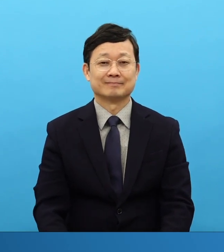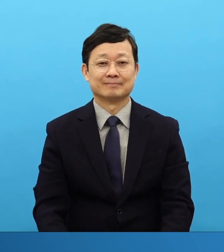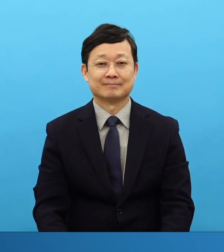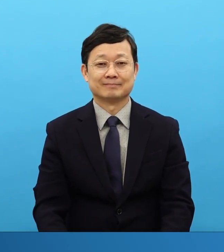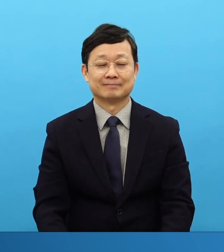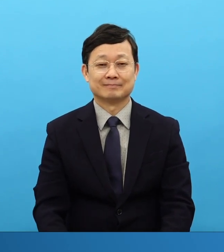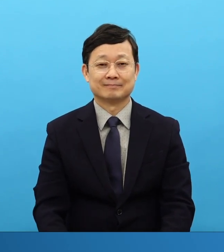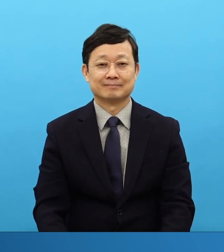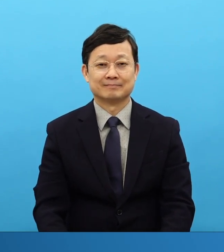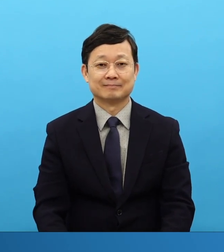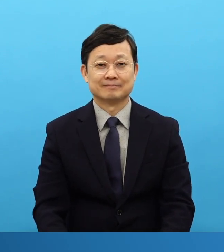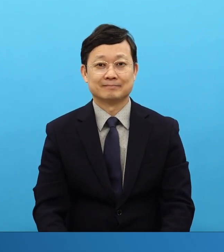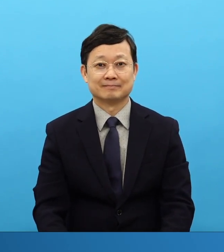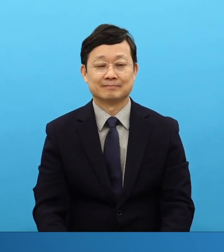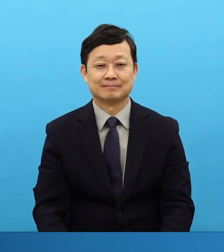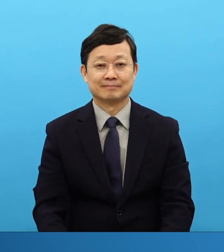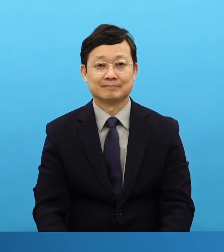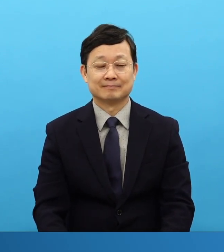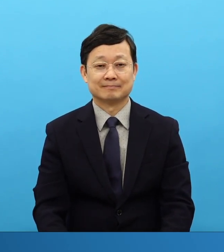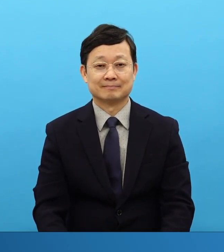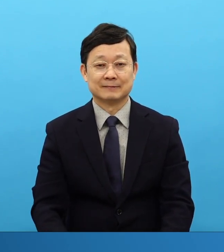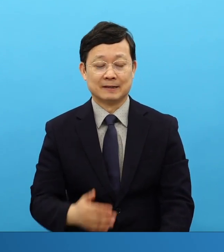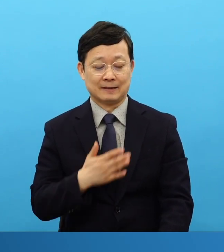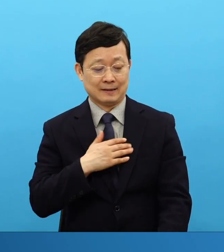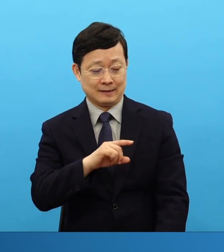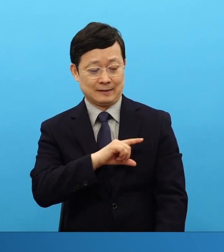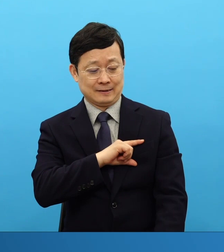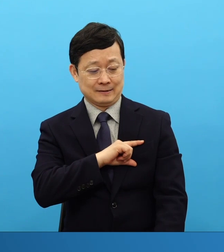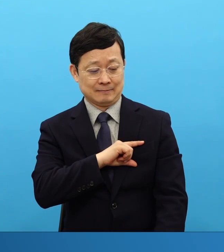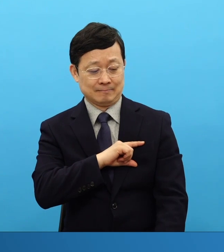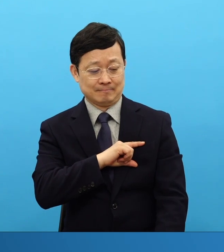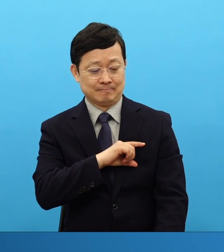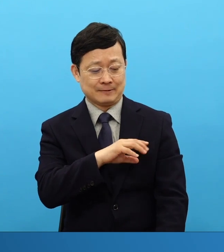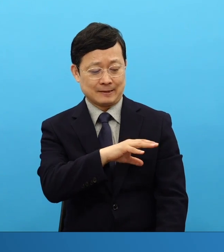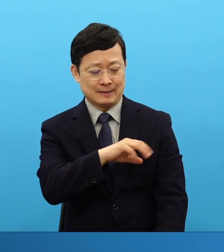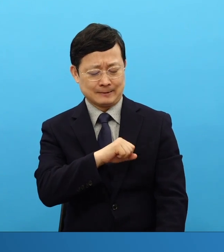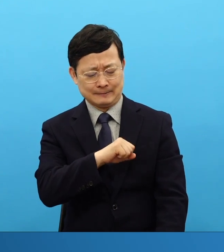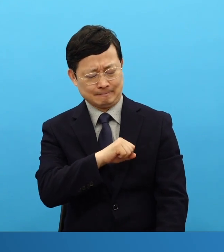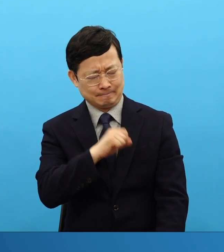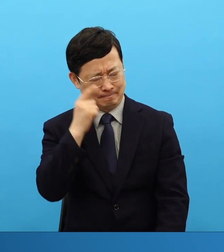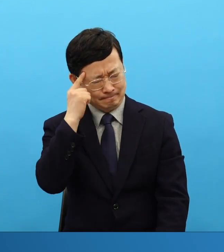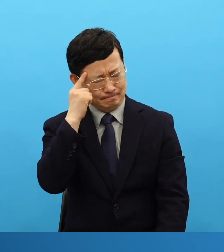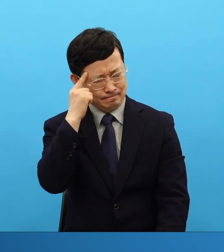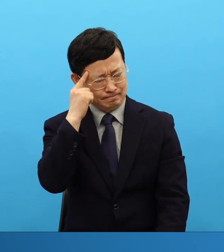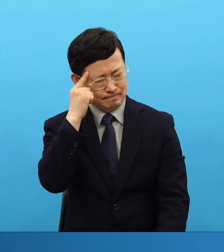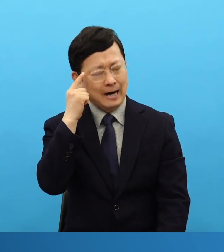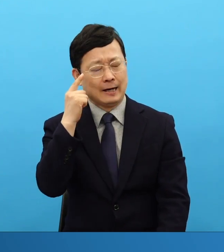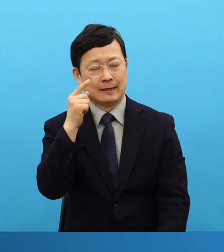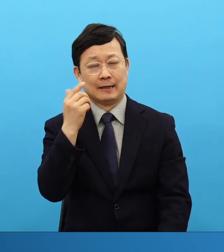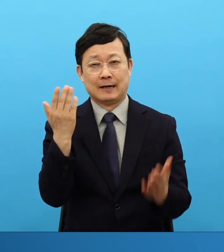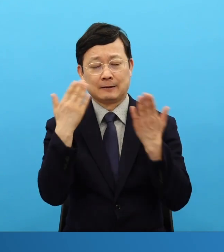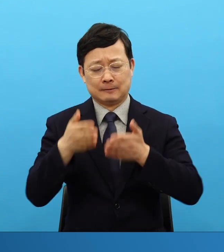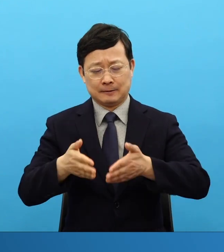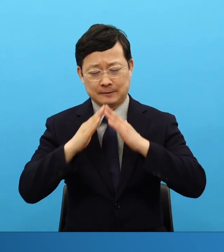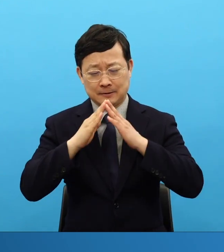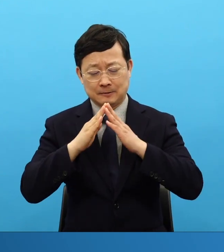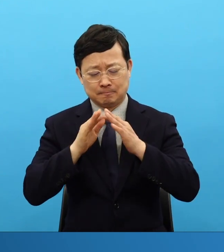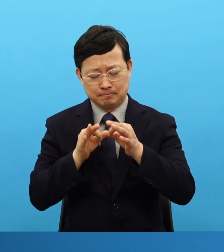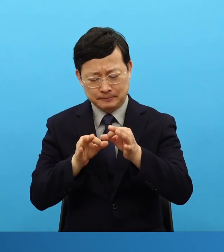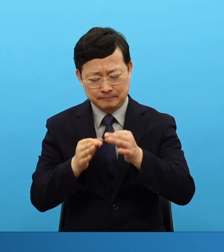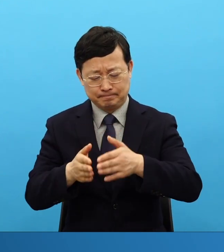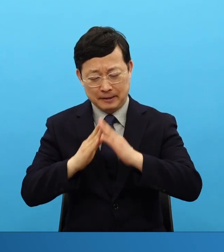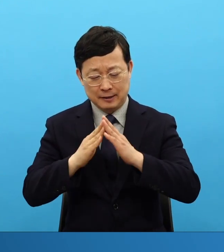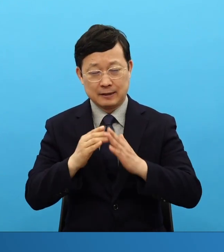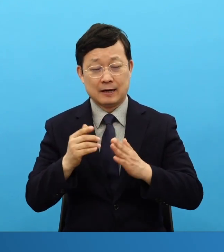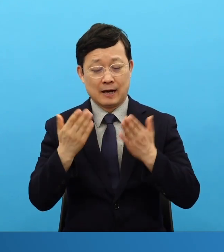is the greatest evangelist. 자기 이름을 따서 학교를 시작했는데 그게 하버드 대학입니다. And with his name, he started a school and